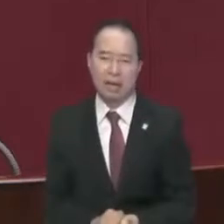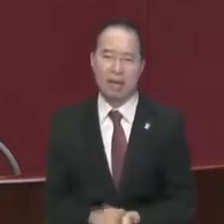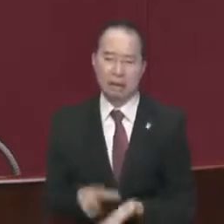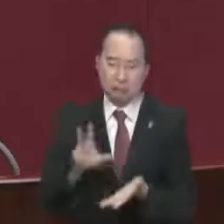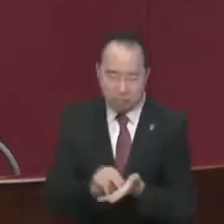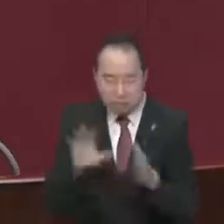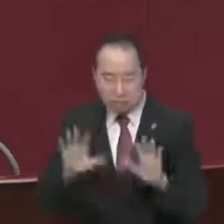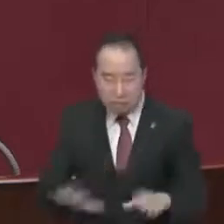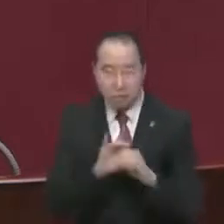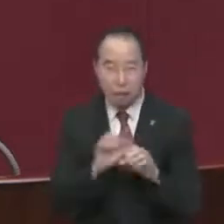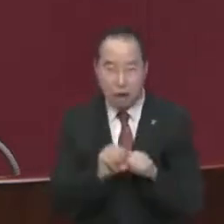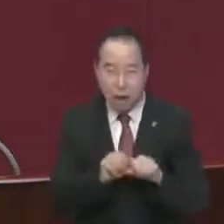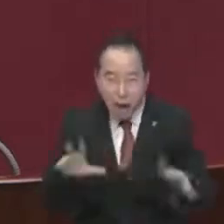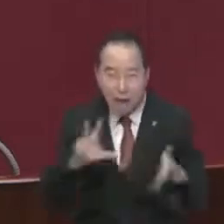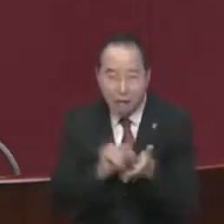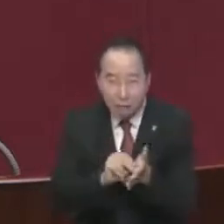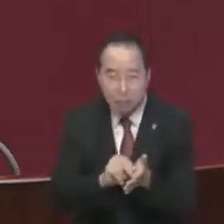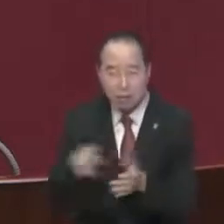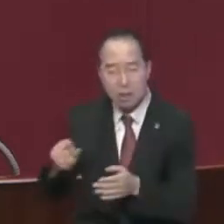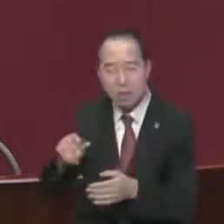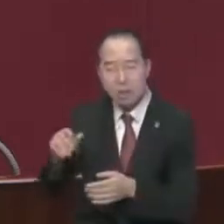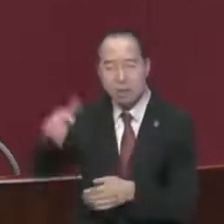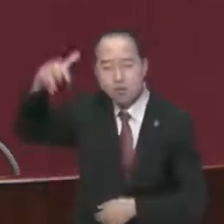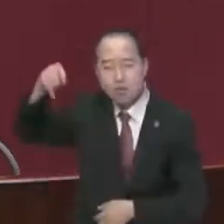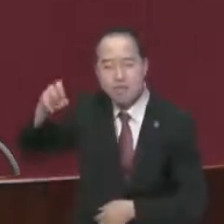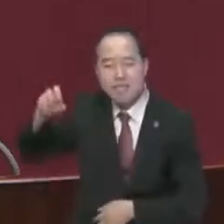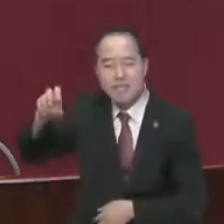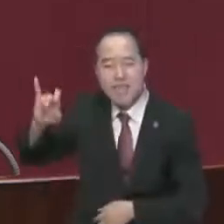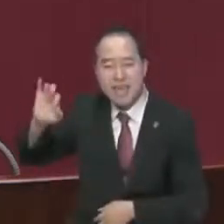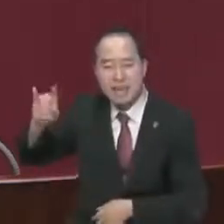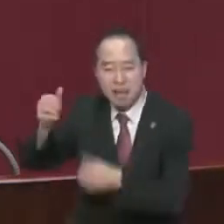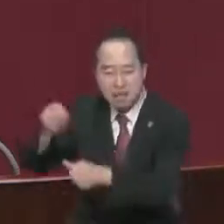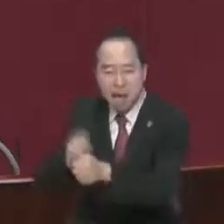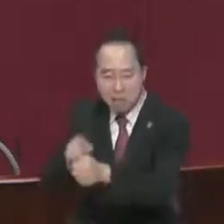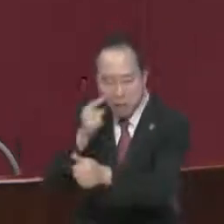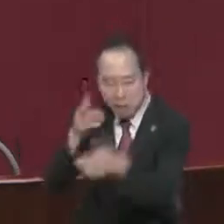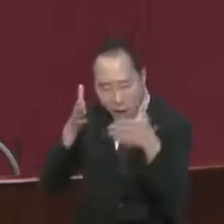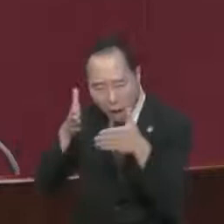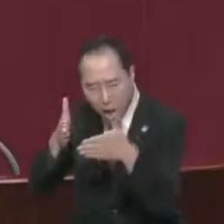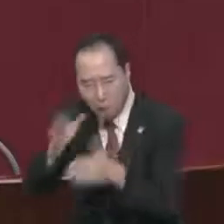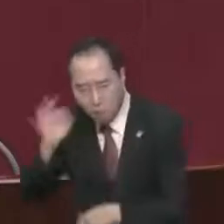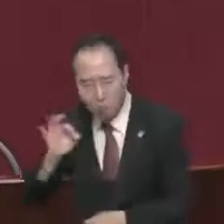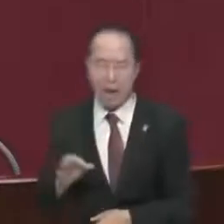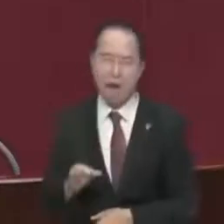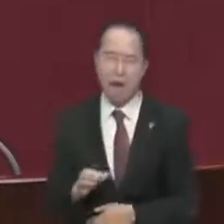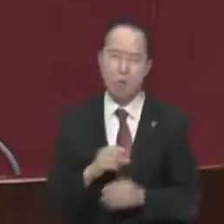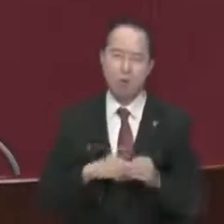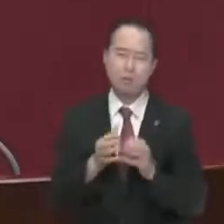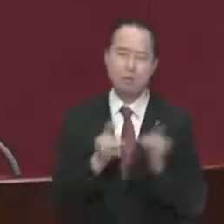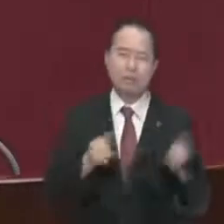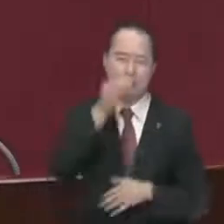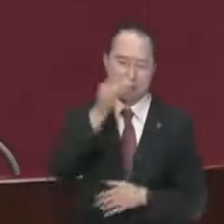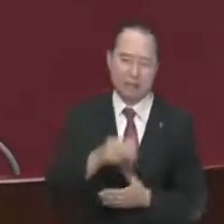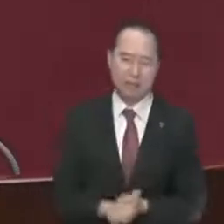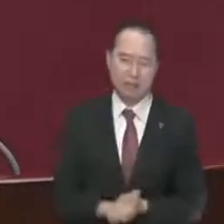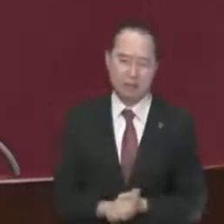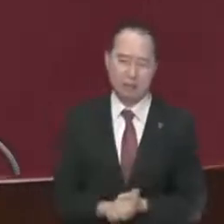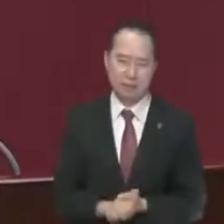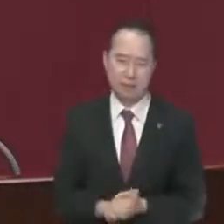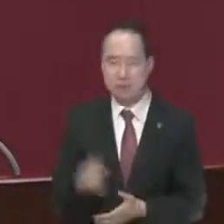대정부 질문에서 이 문제에만 집착하는 제1야당을 보면서 국민 여러분께 송구스러웠습니다. 여당은 더 큰 책임을 느끼셔야